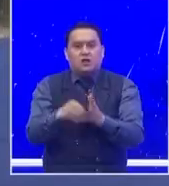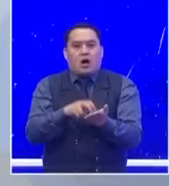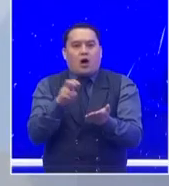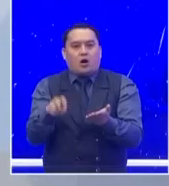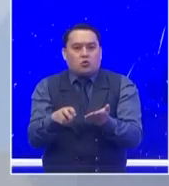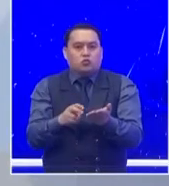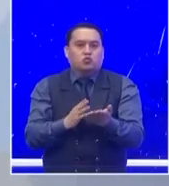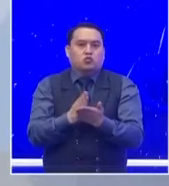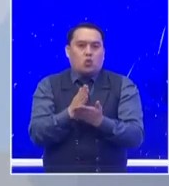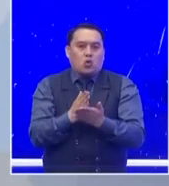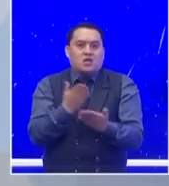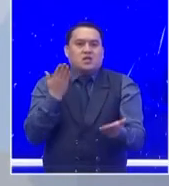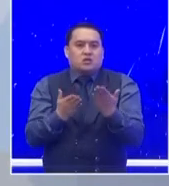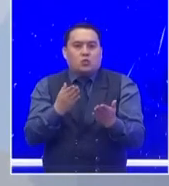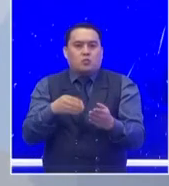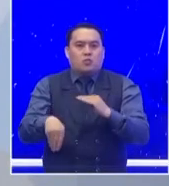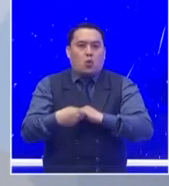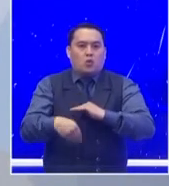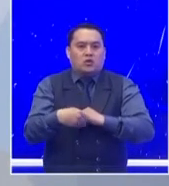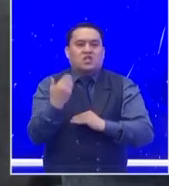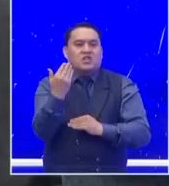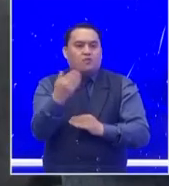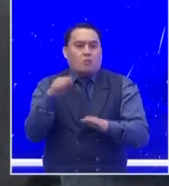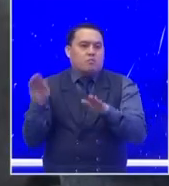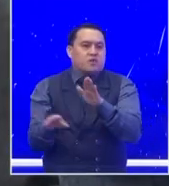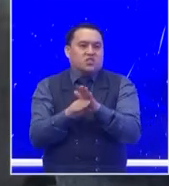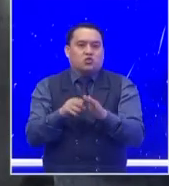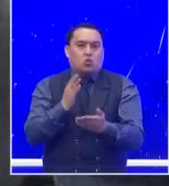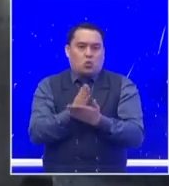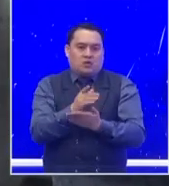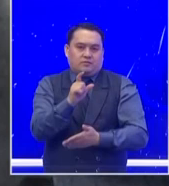отставки политических служащих за коррупционные правонарушения подчиненных.